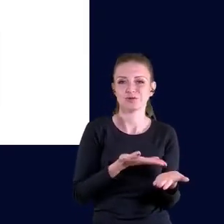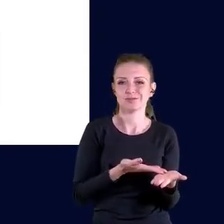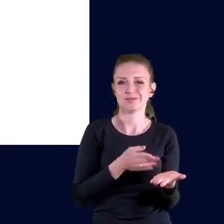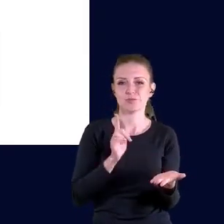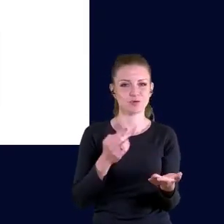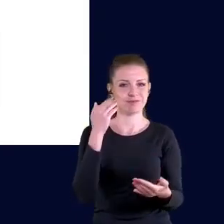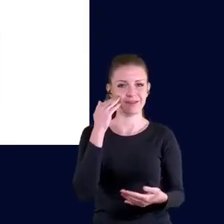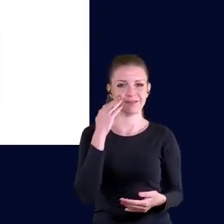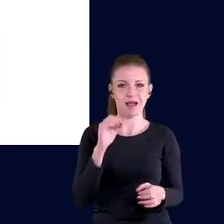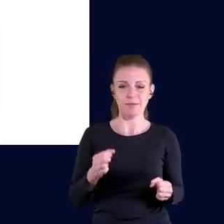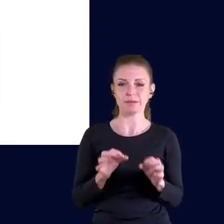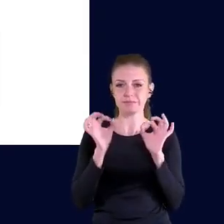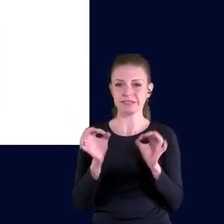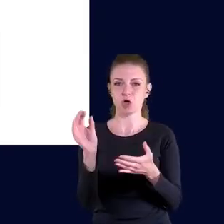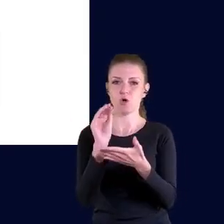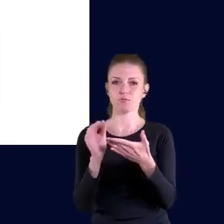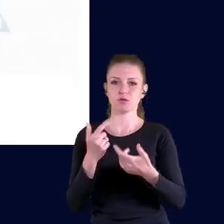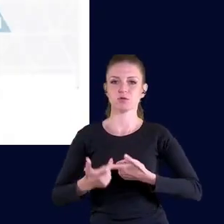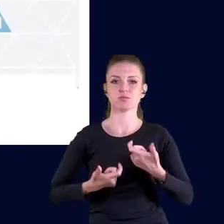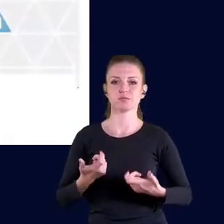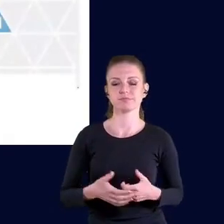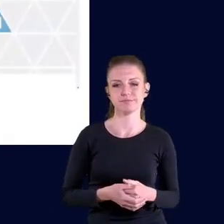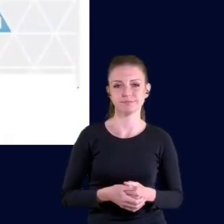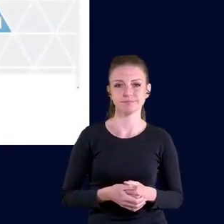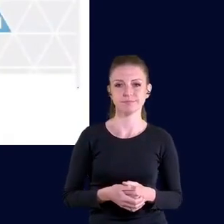proszę kolejny slajd